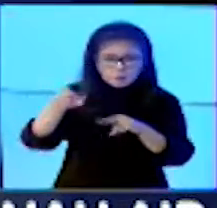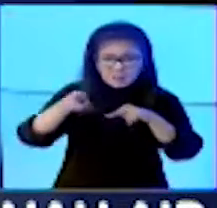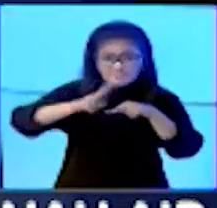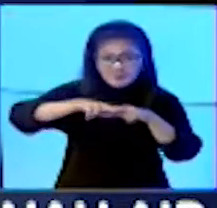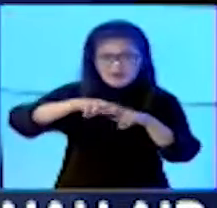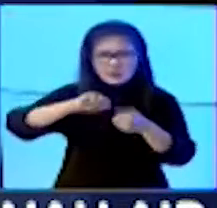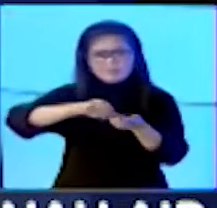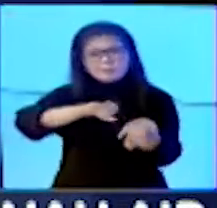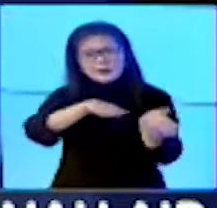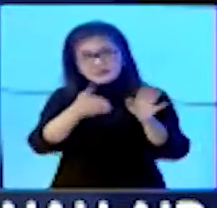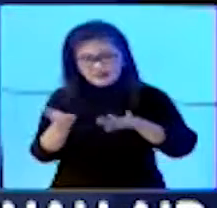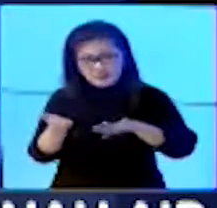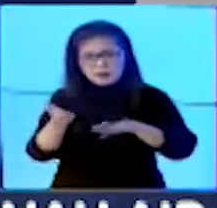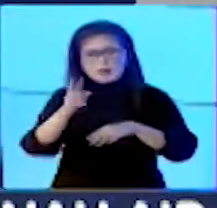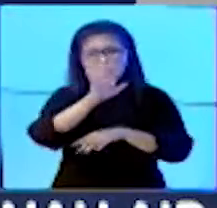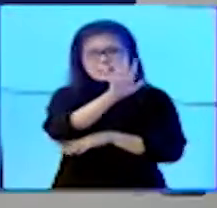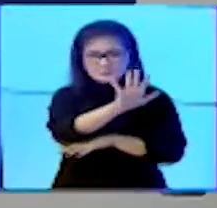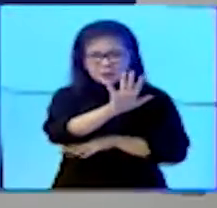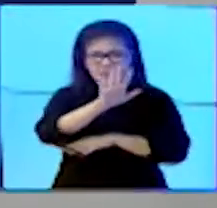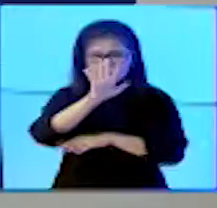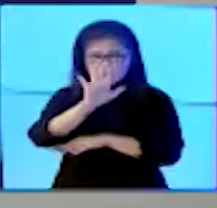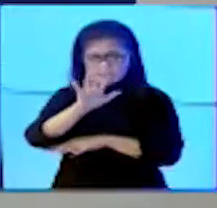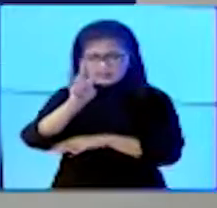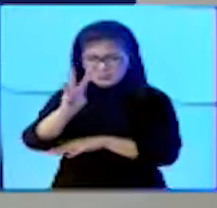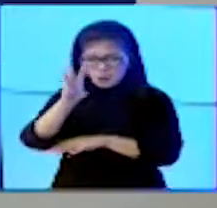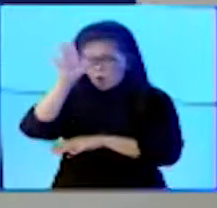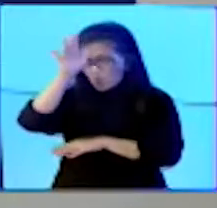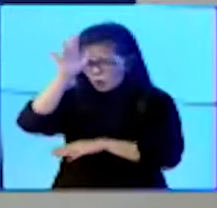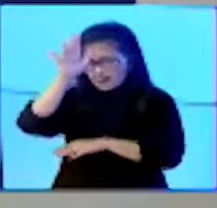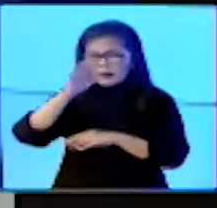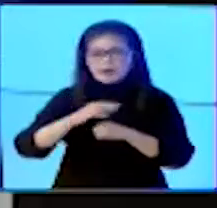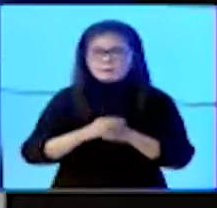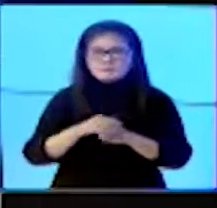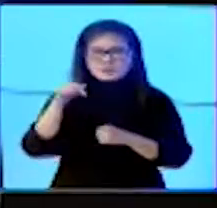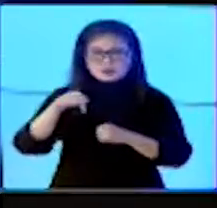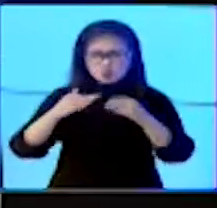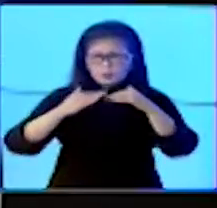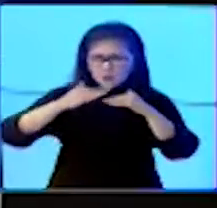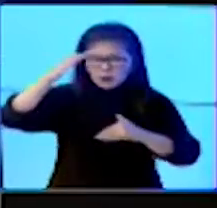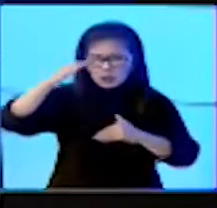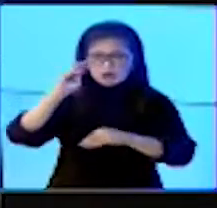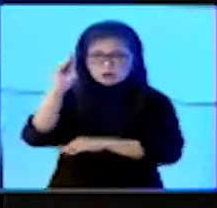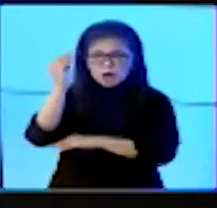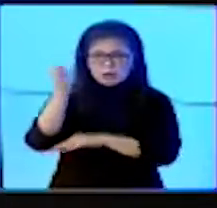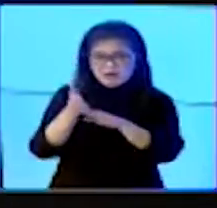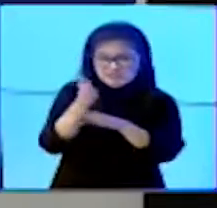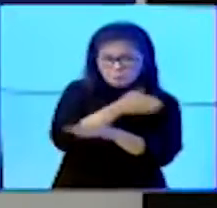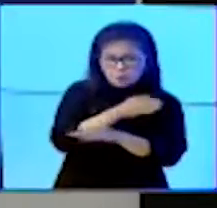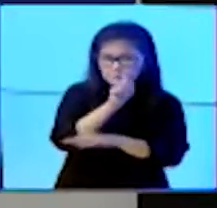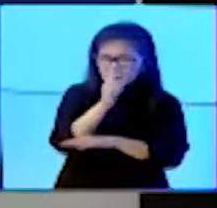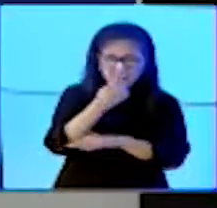baru hingga menjadi 553 orang. Angka ini melampaui DKI Jakarta yang sebelumnya tertinggi,